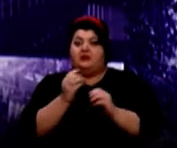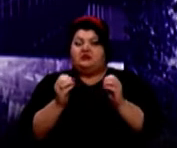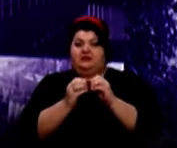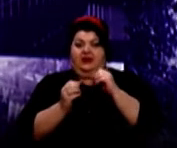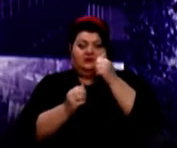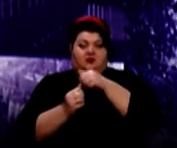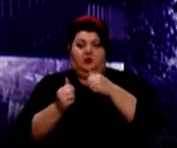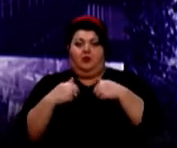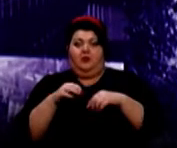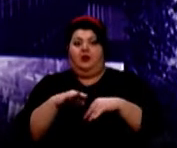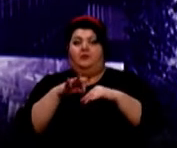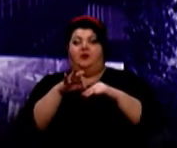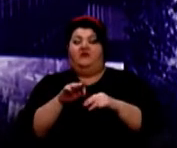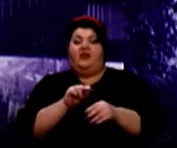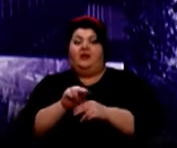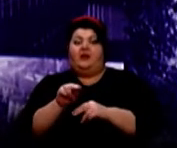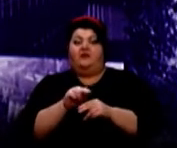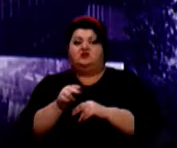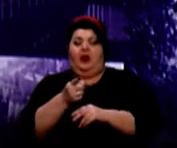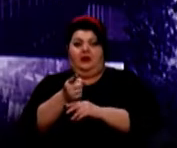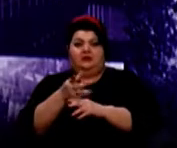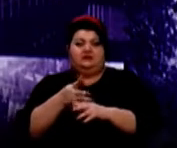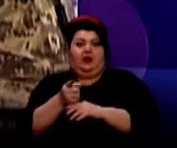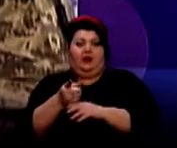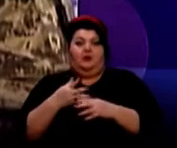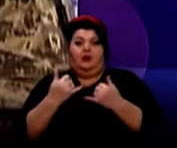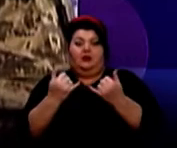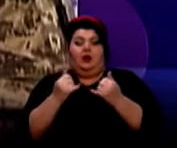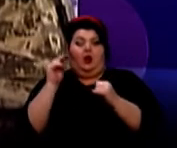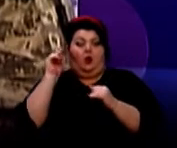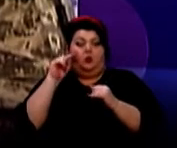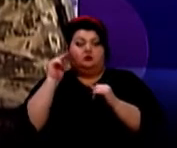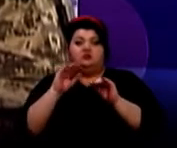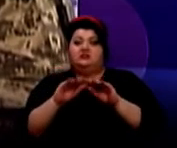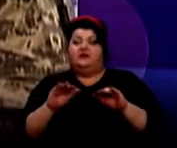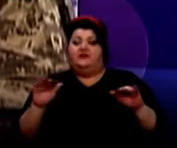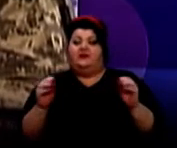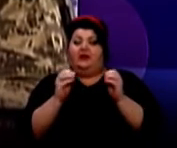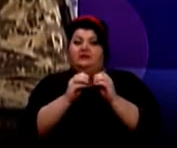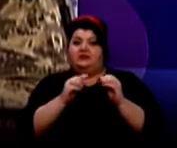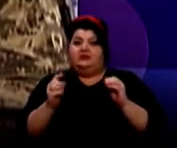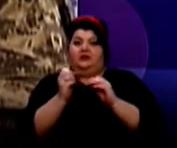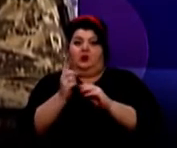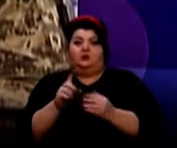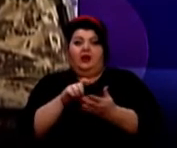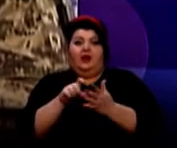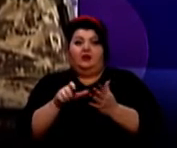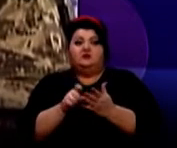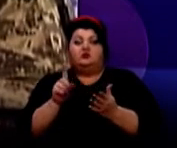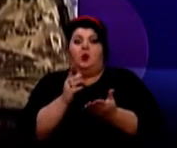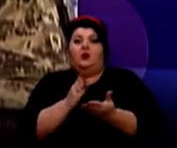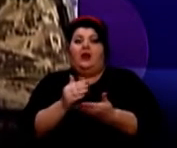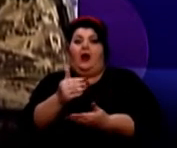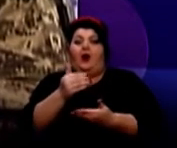провели навчальні стрільби для учнів 10-11 класів, що є останнім